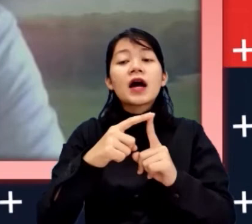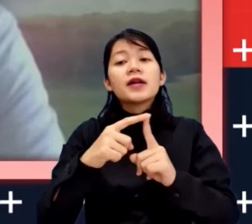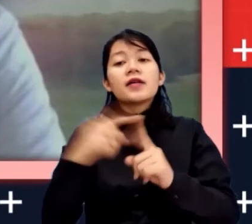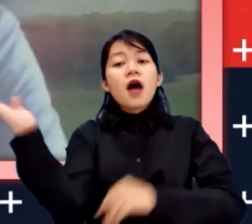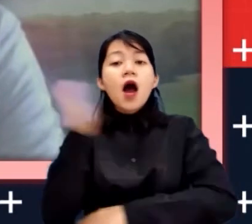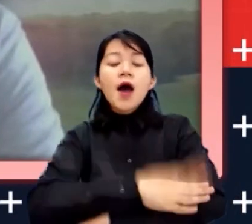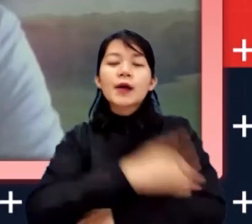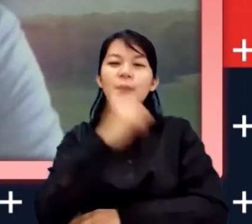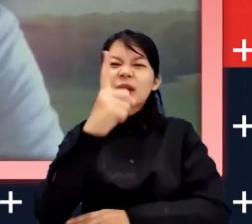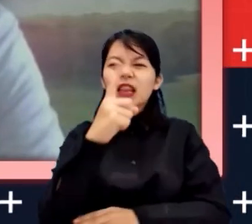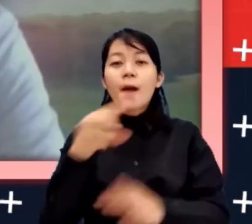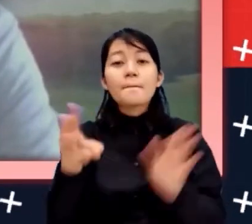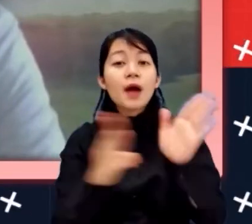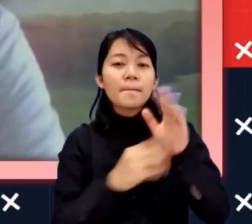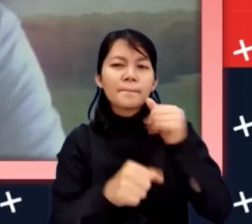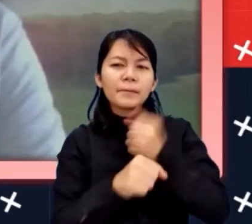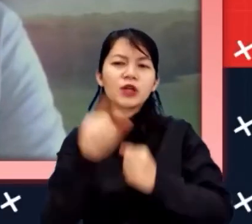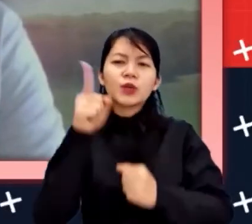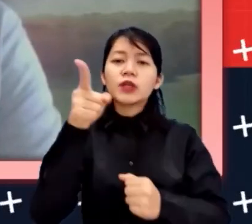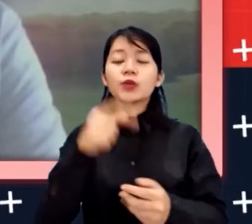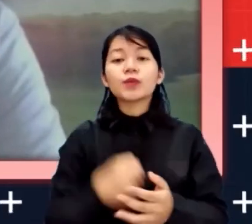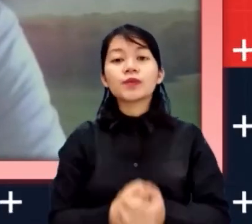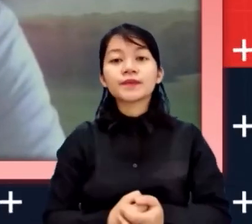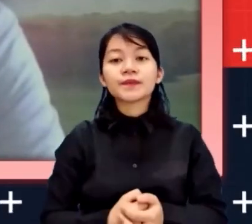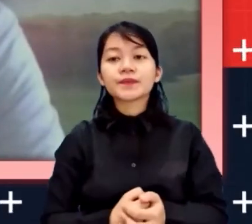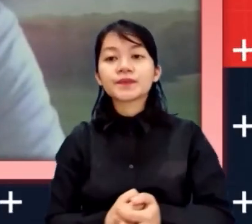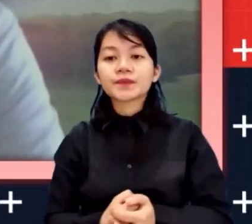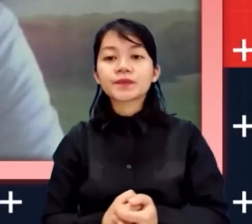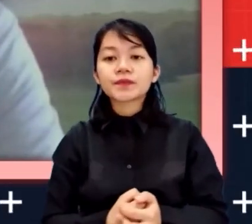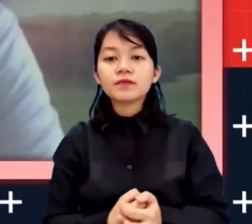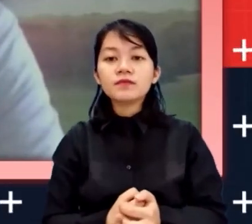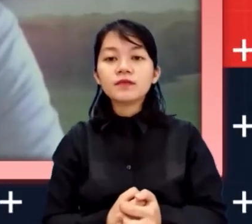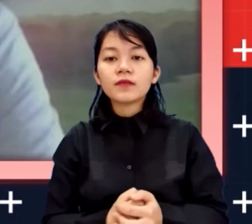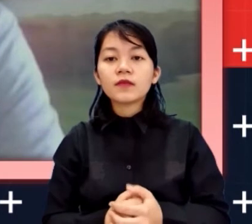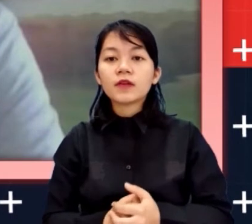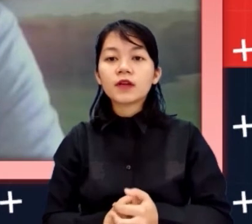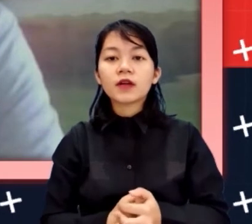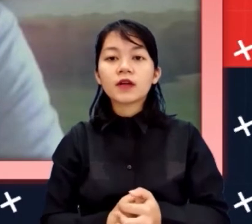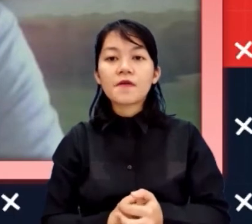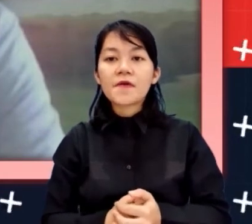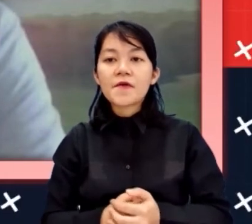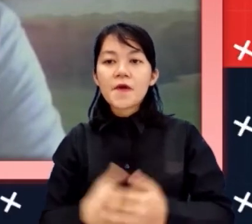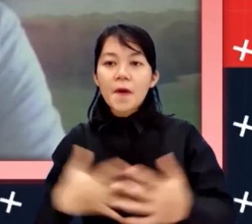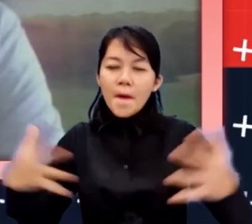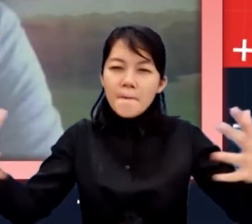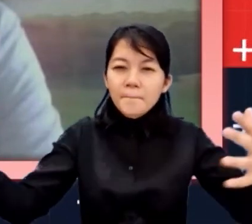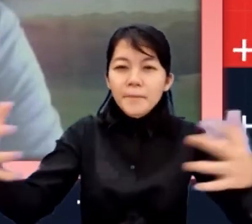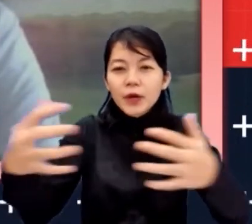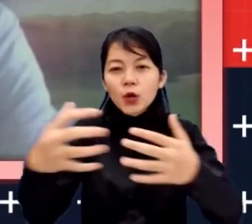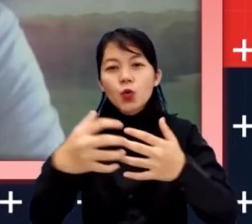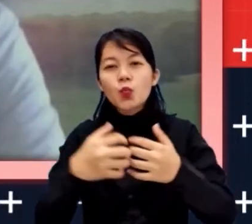mulai, masih agak terang, berkumpullah murid-murid Yesus di suatu tempat